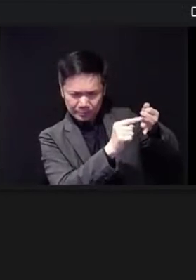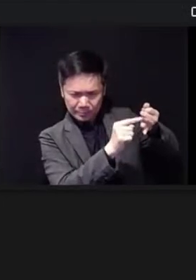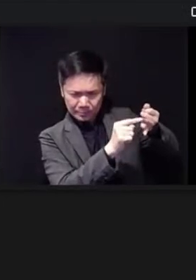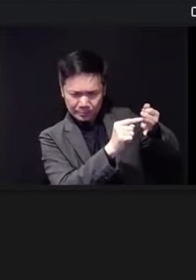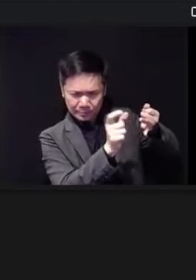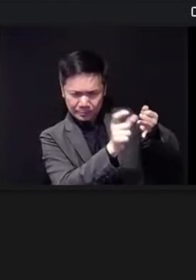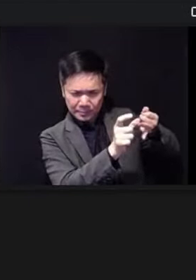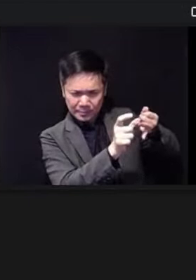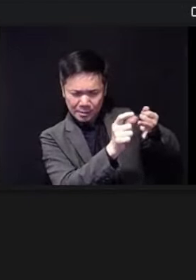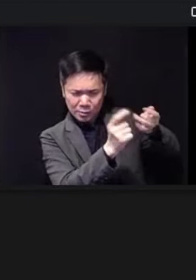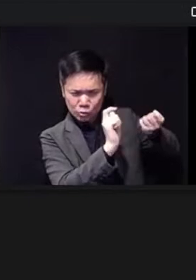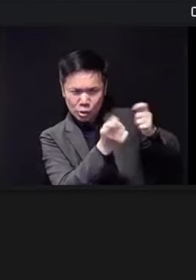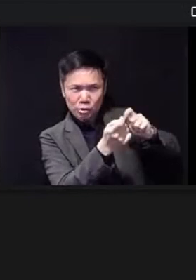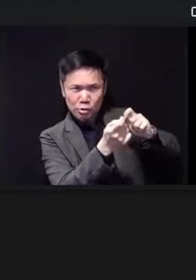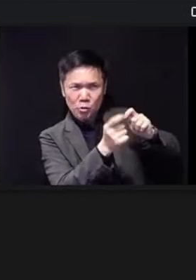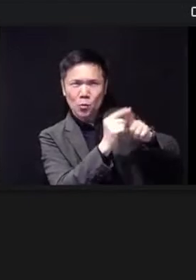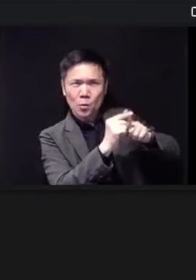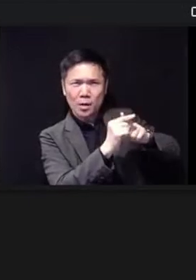Спасибо.